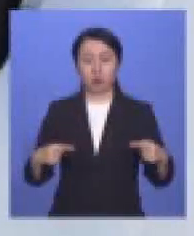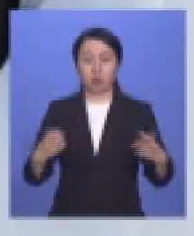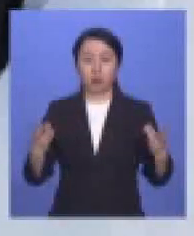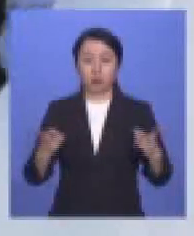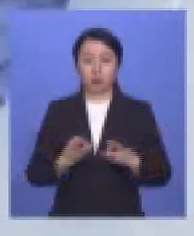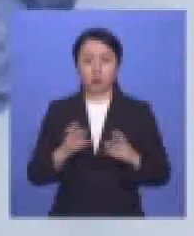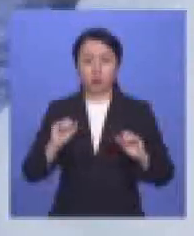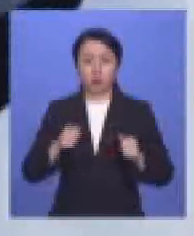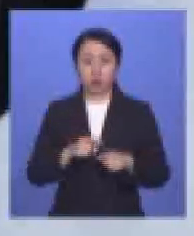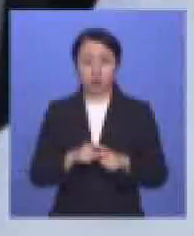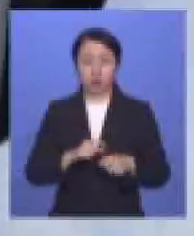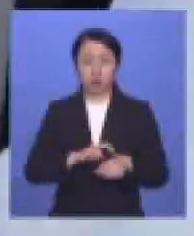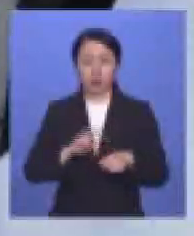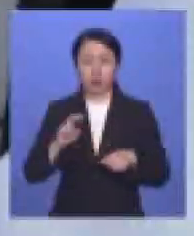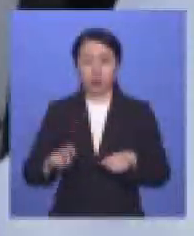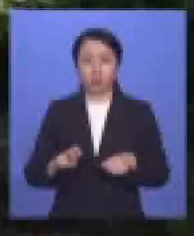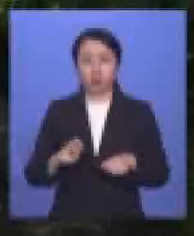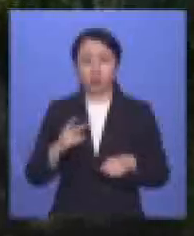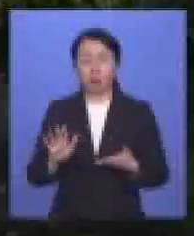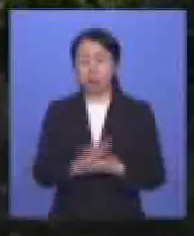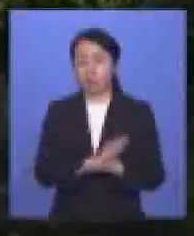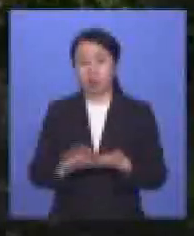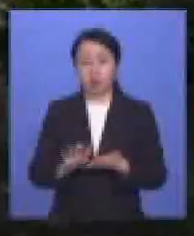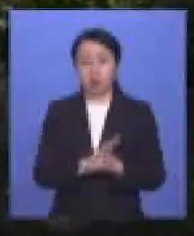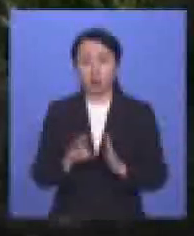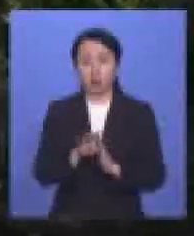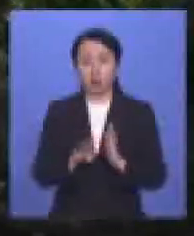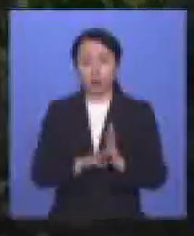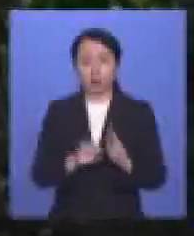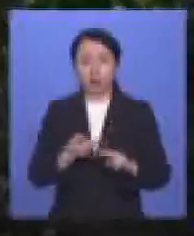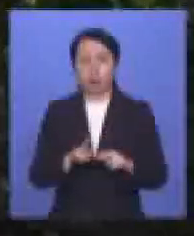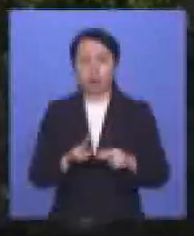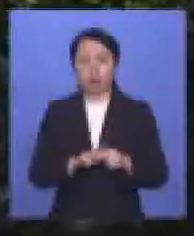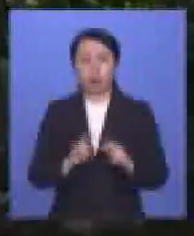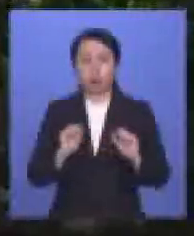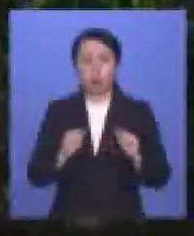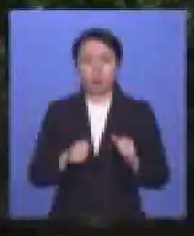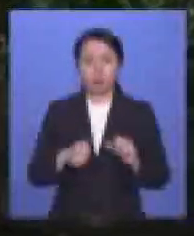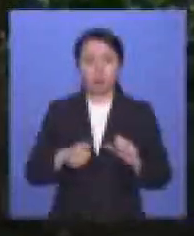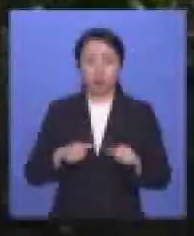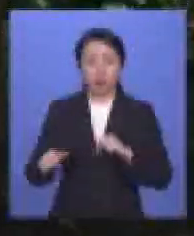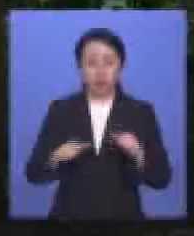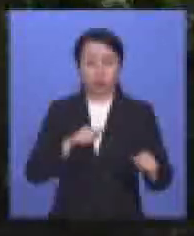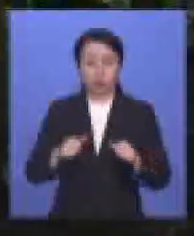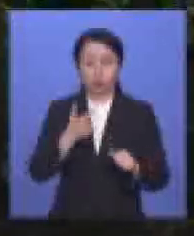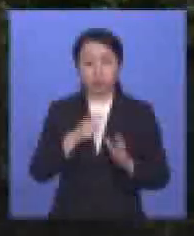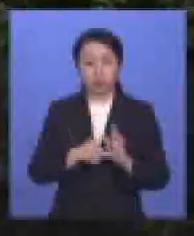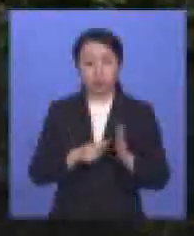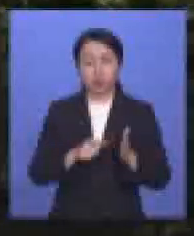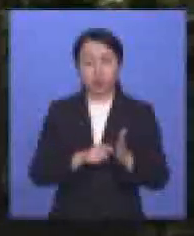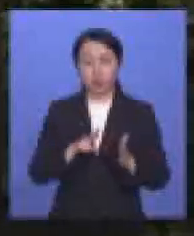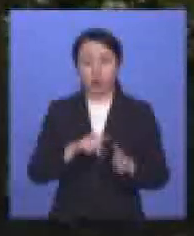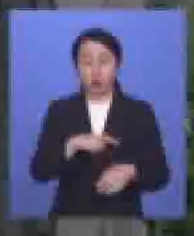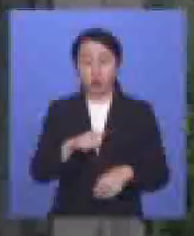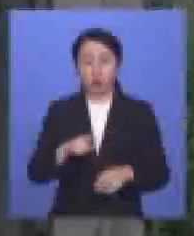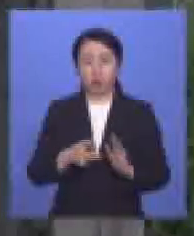Вынуждают потенциальных жертв скачать на свой смартфон бесплатные программы, благодаря которым они получают полный доступ к личным данным, паролям,